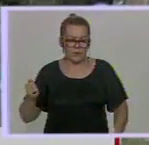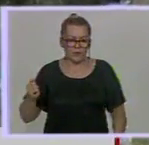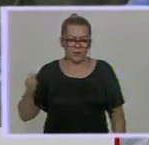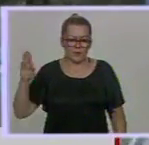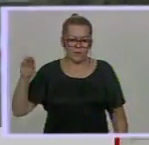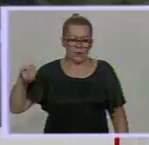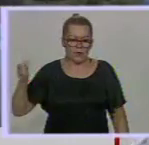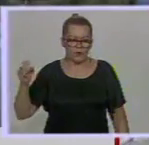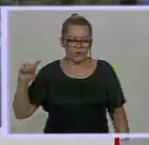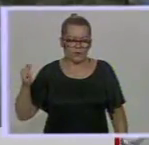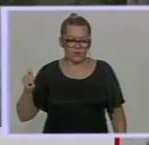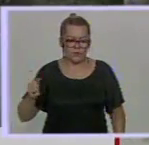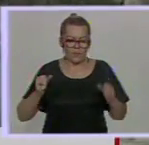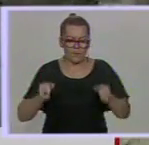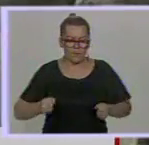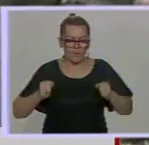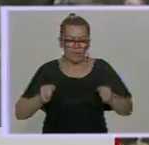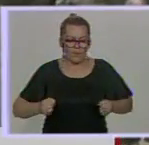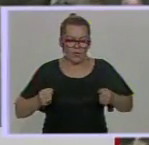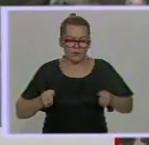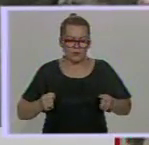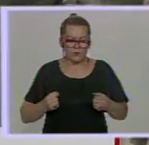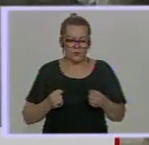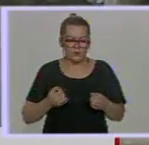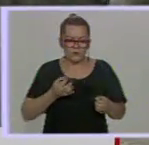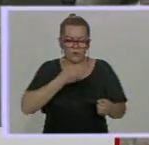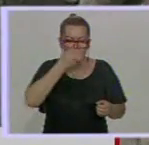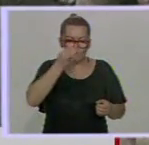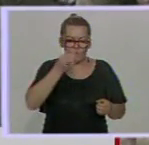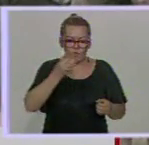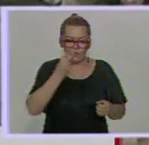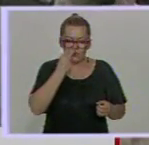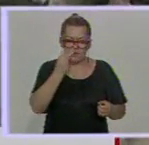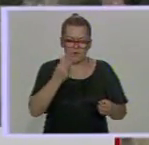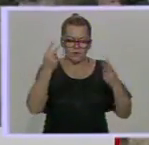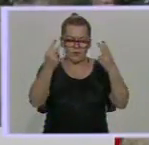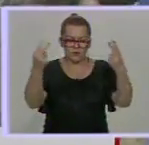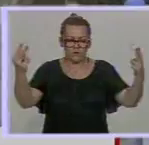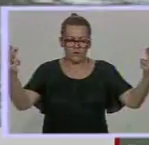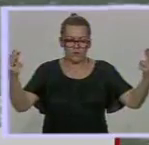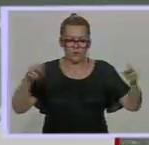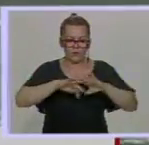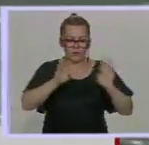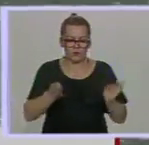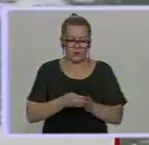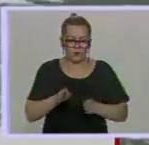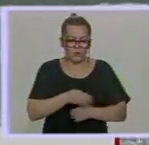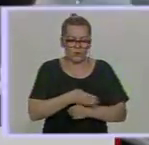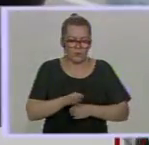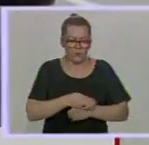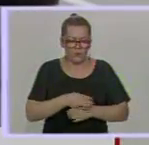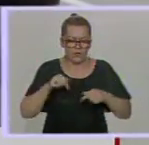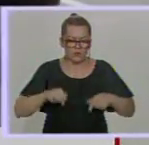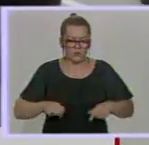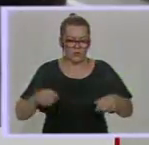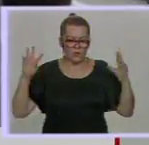Mraconia, golful Dubova. Pe șalupa aveți un ghid din partea acasă care vă va explica tot ce veți vizita pe parcursul croazierei. Așa a fost atmosfera